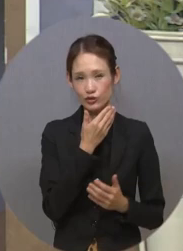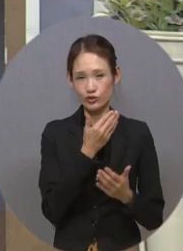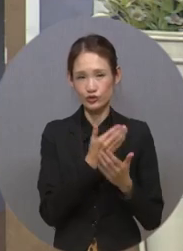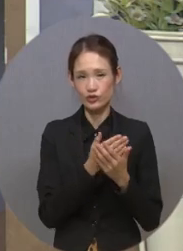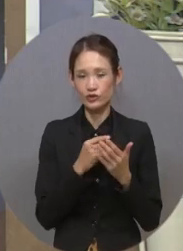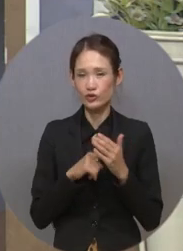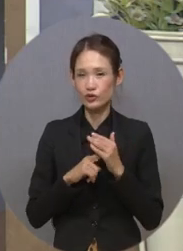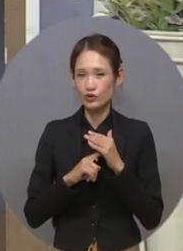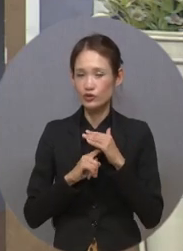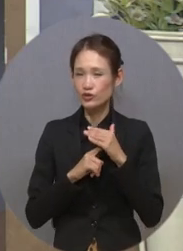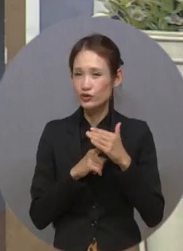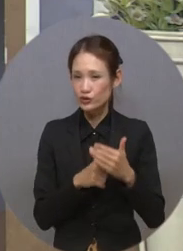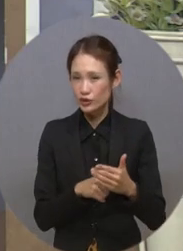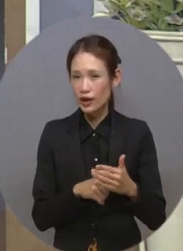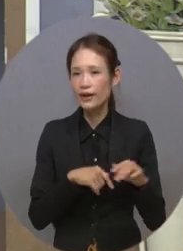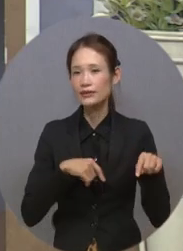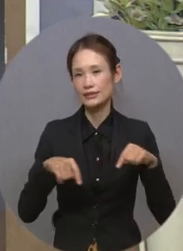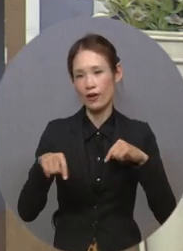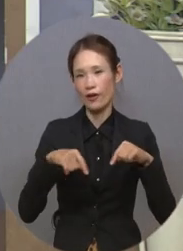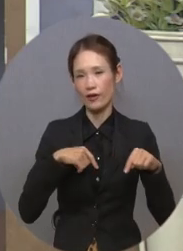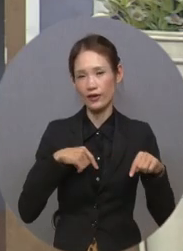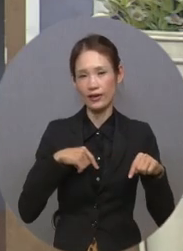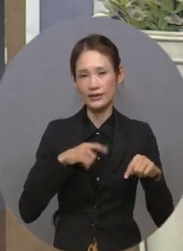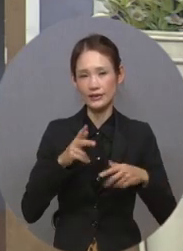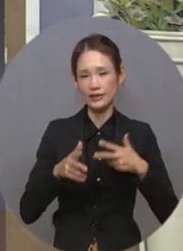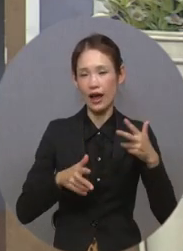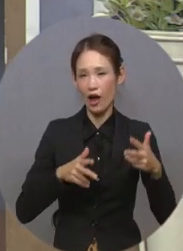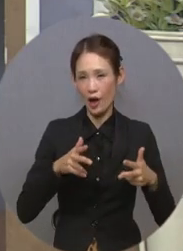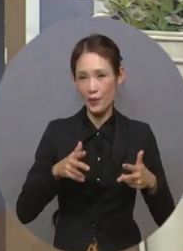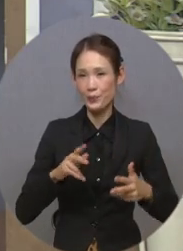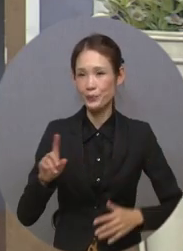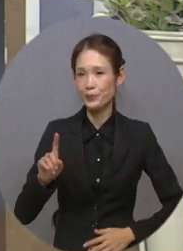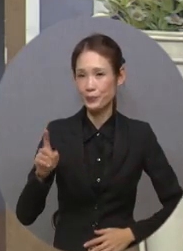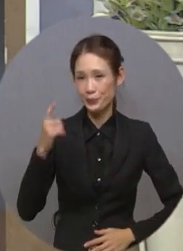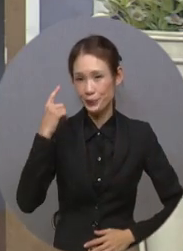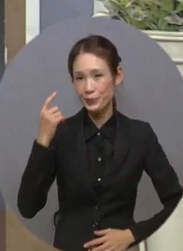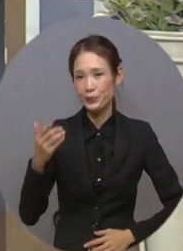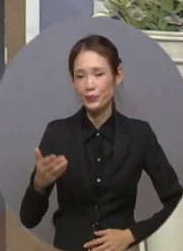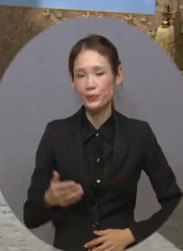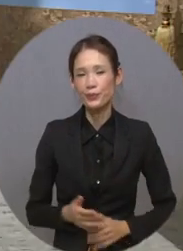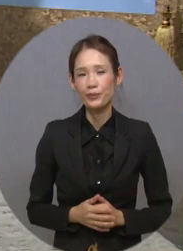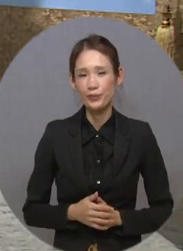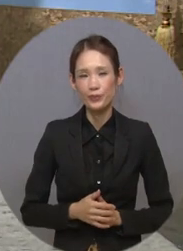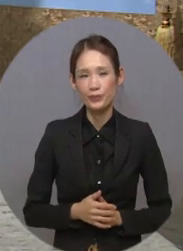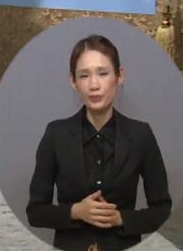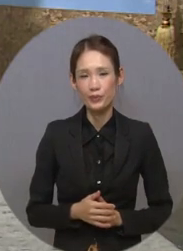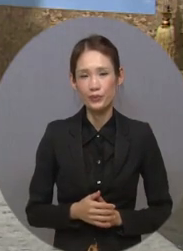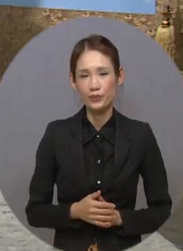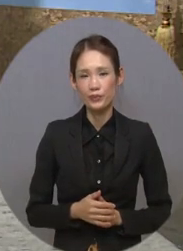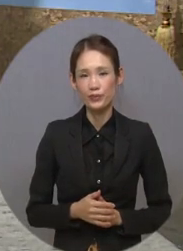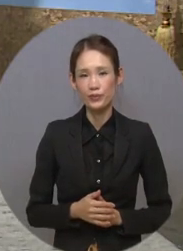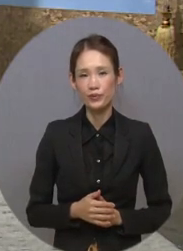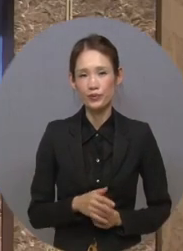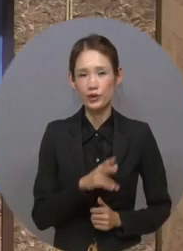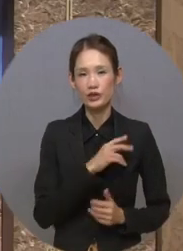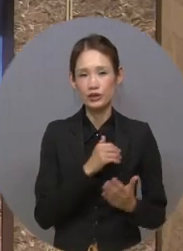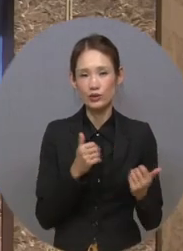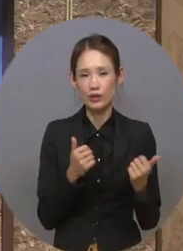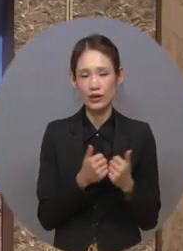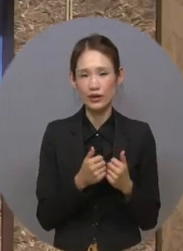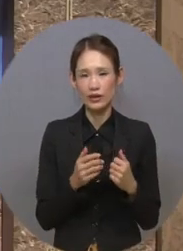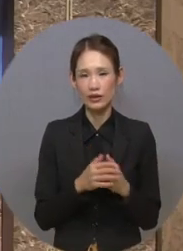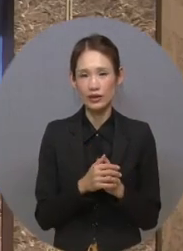가장 중점적으로 추진하고 있다는 뭐 정책이나 사업이 있다면 네. 말씀해 주시죠. 우리 양주시 의회뿐 아니라